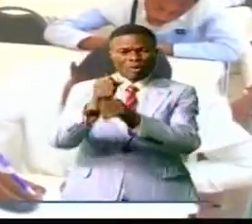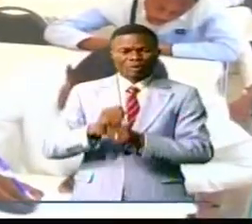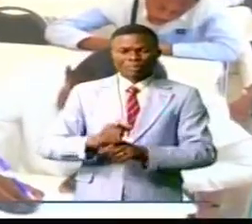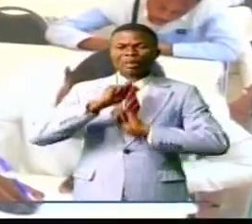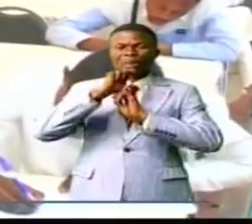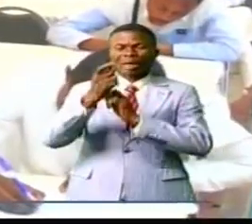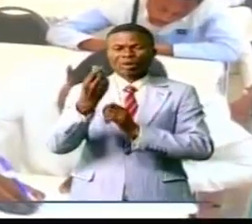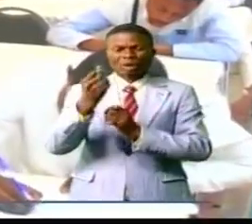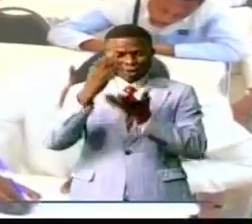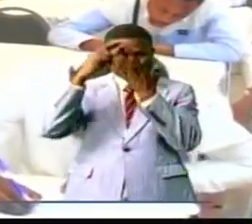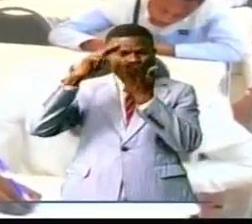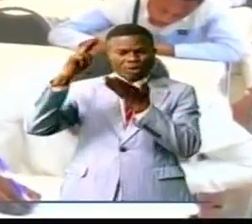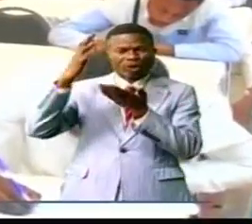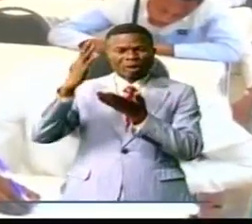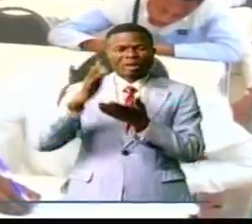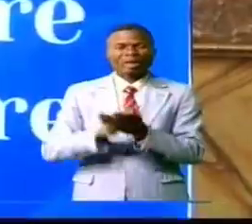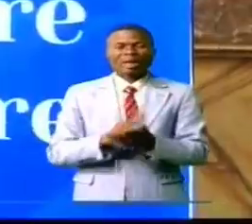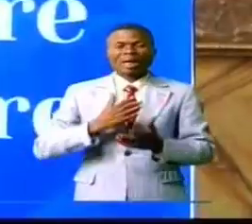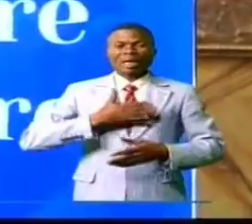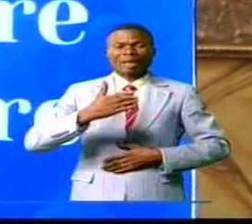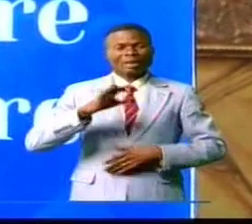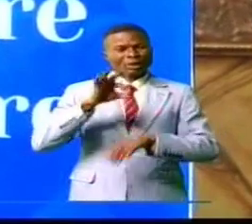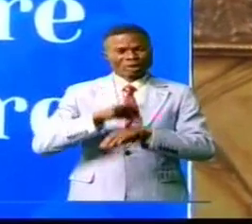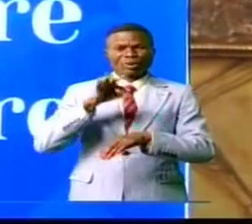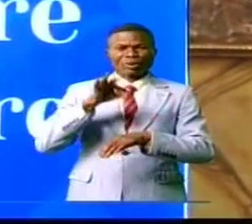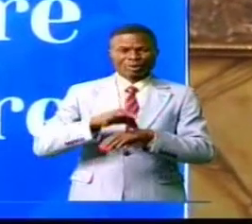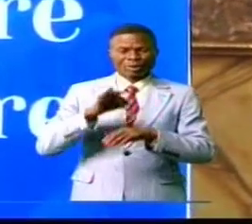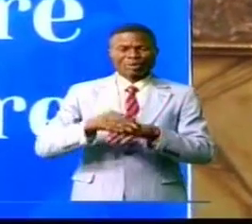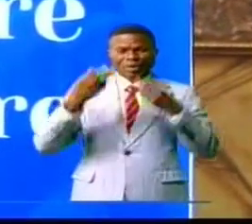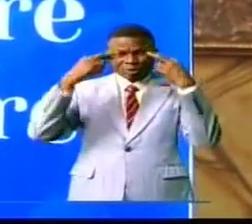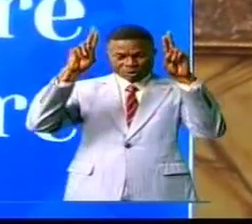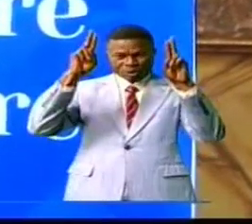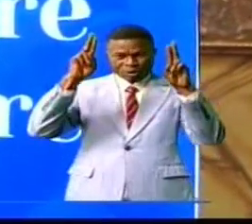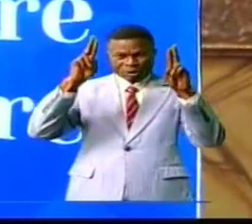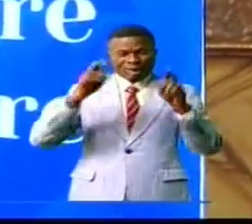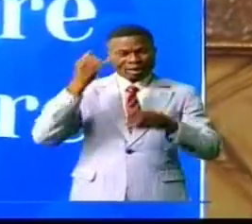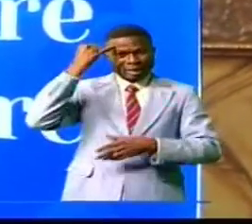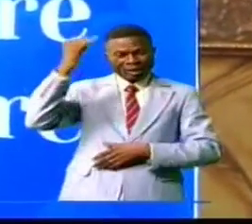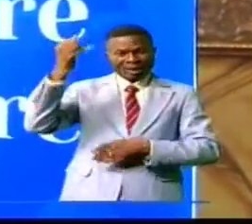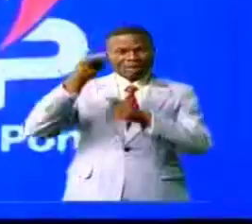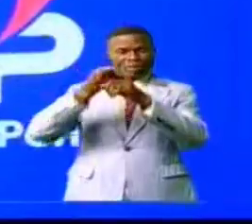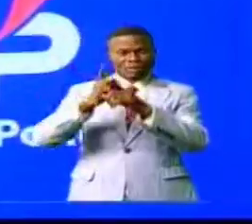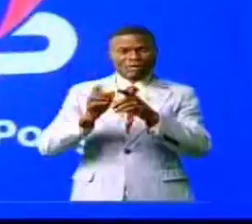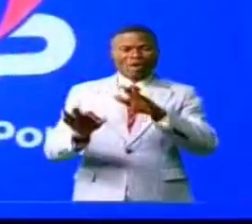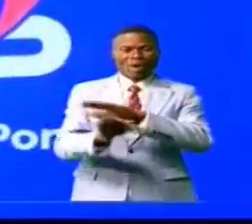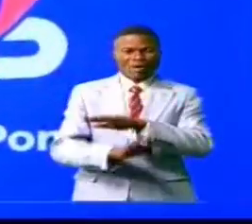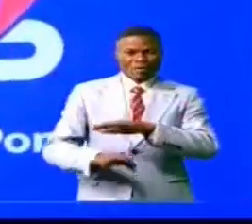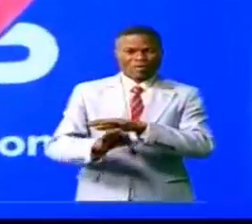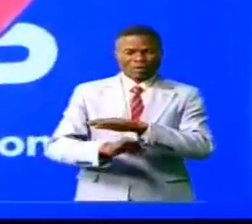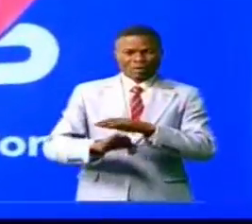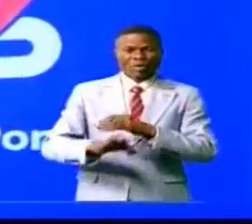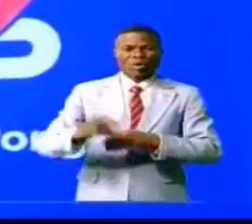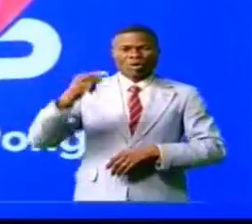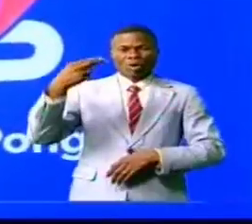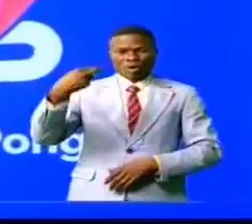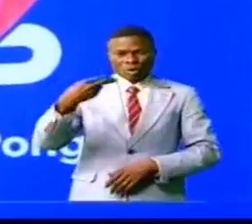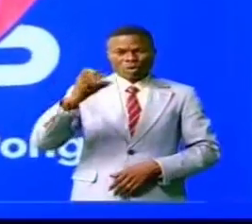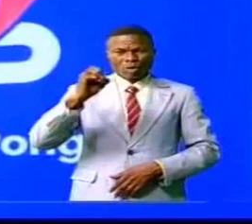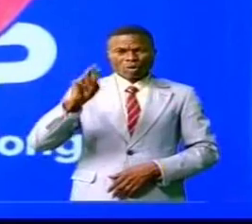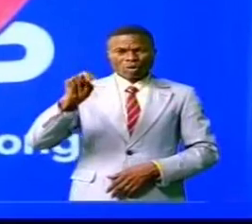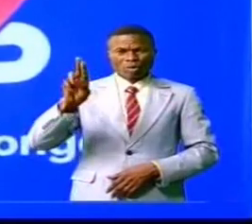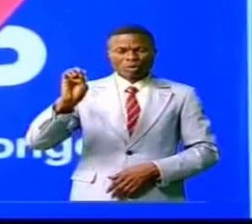bourses d'études universitaires. Elle va tenter sa chance de réussite. C'est une initiative de la Fondation Honoré Moulangou